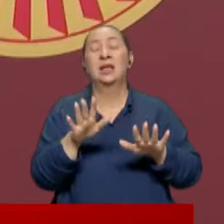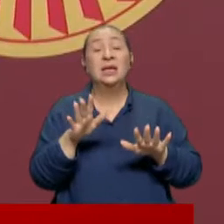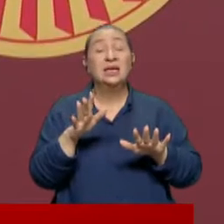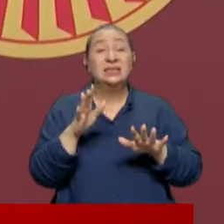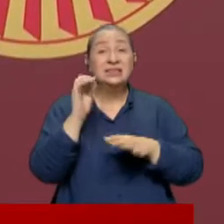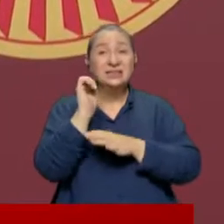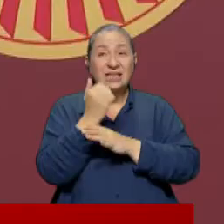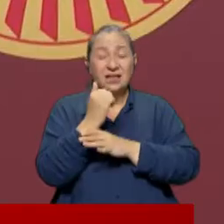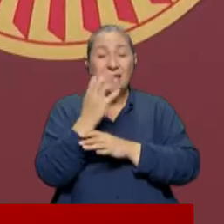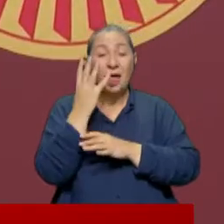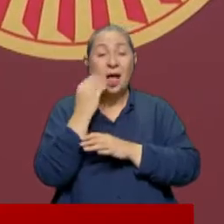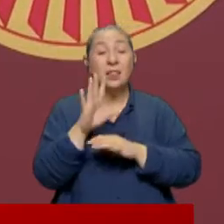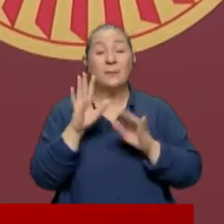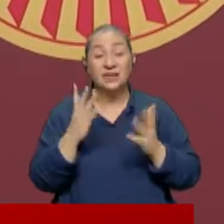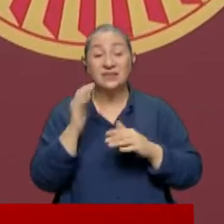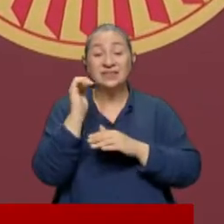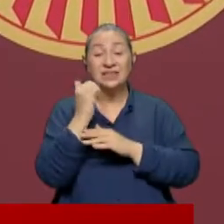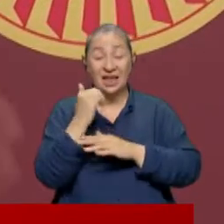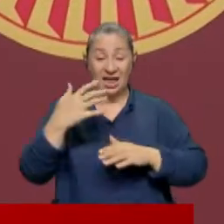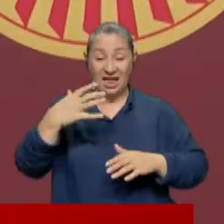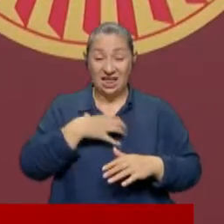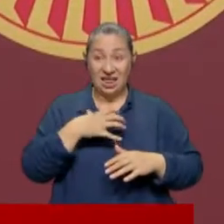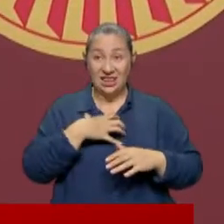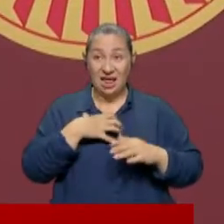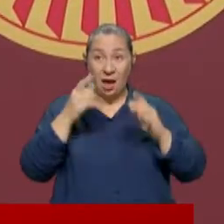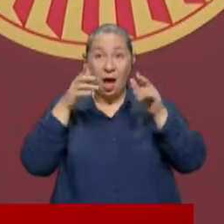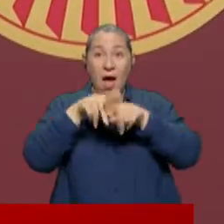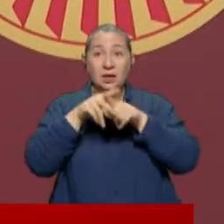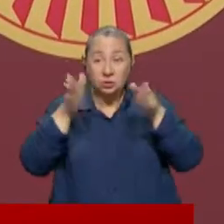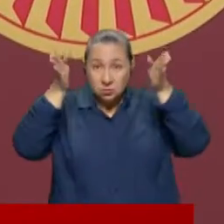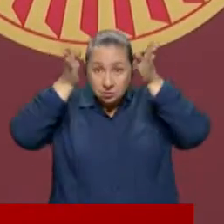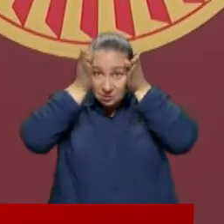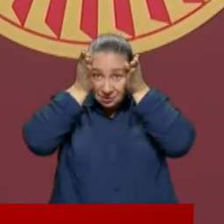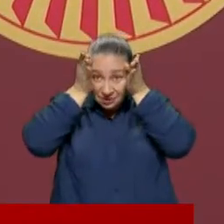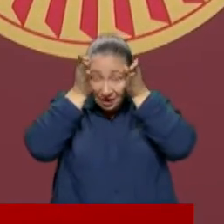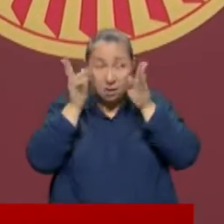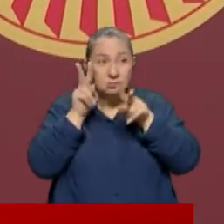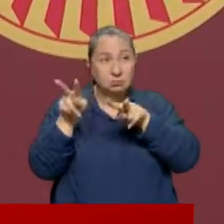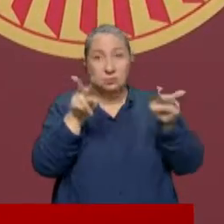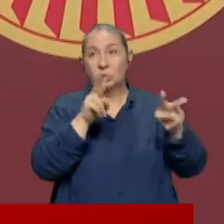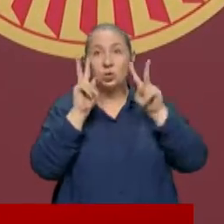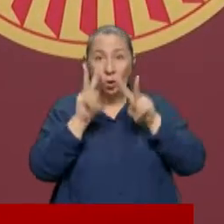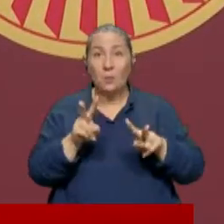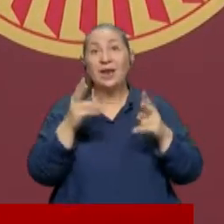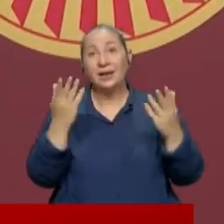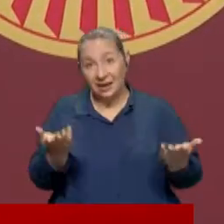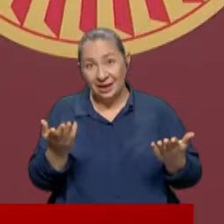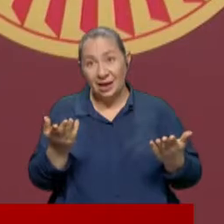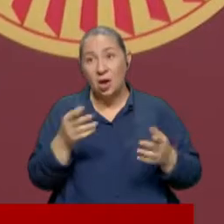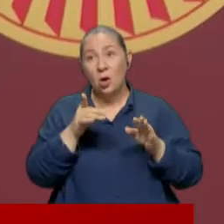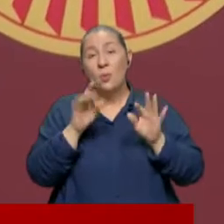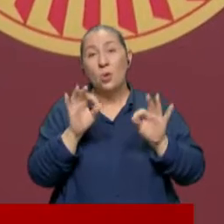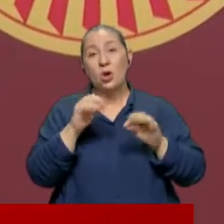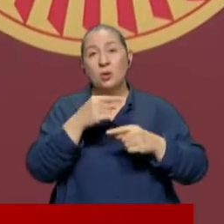sanattan anlamadıkları ve sanatı kendi taktıkları At gözlüğünden baktıkları dünya üzerinden görmeleri